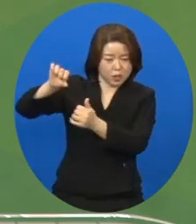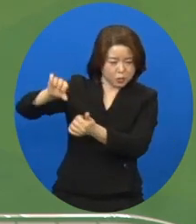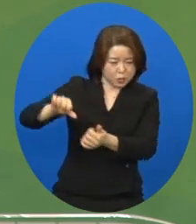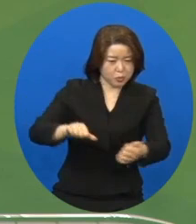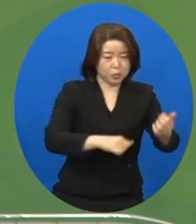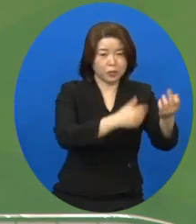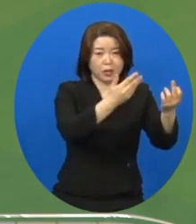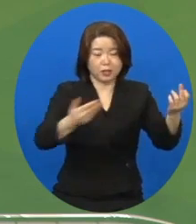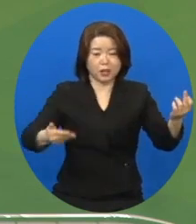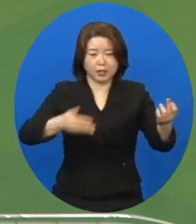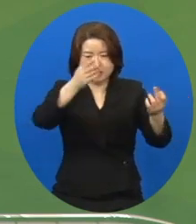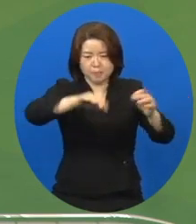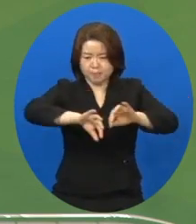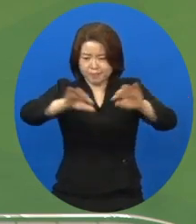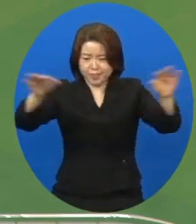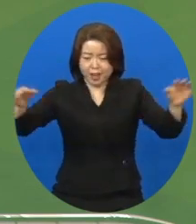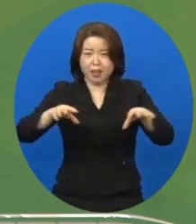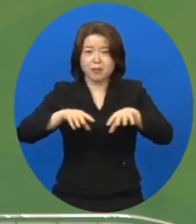체험을 하게 하십니다.